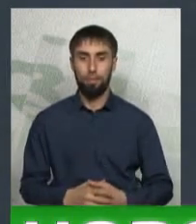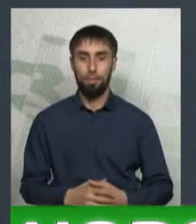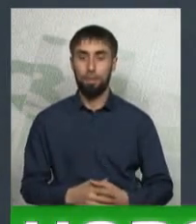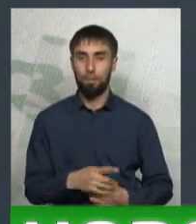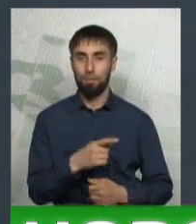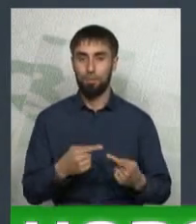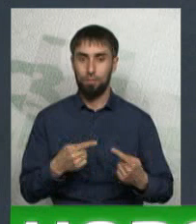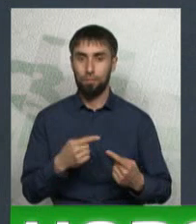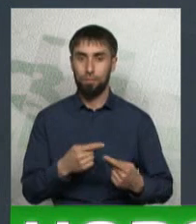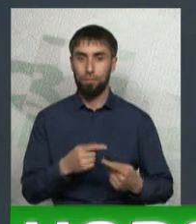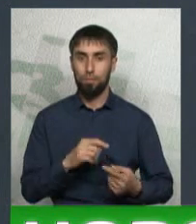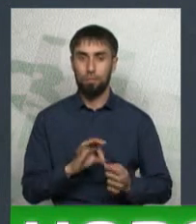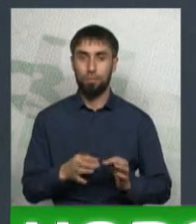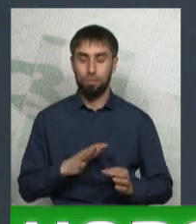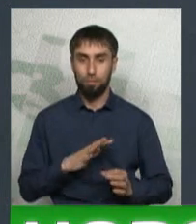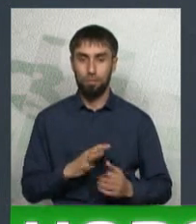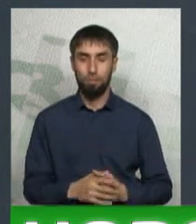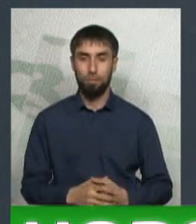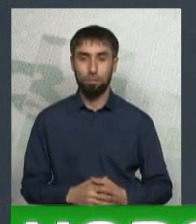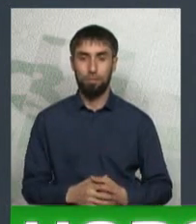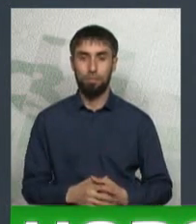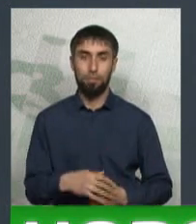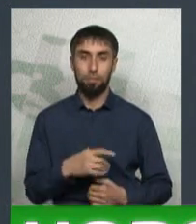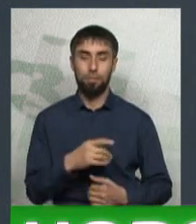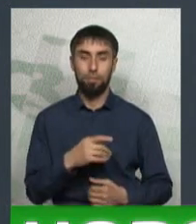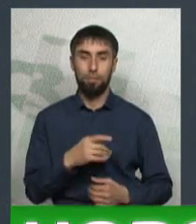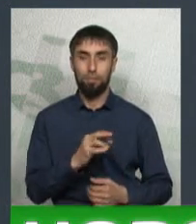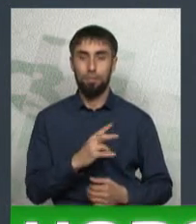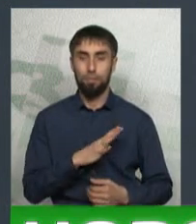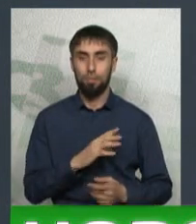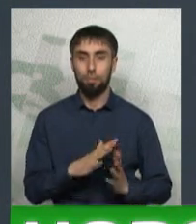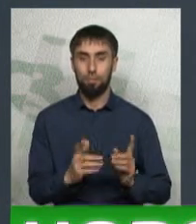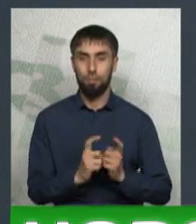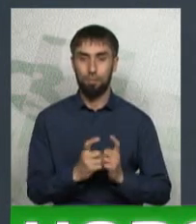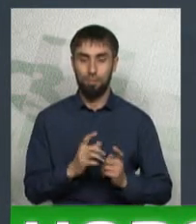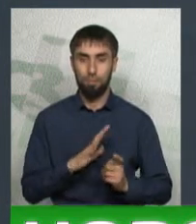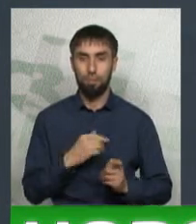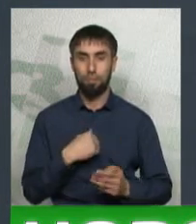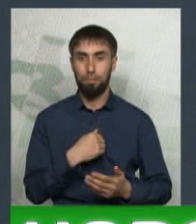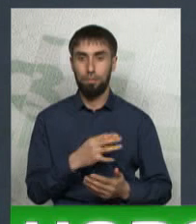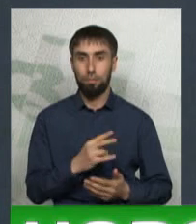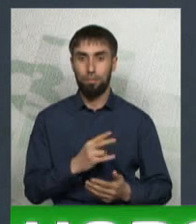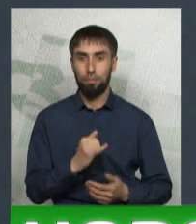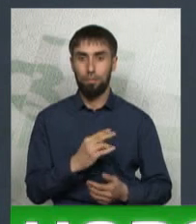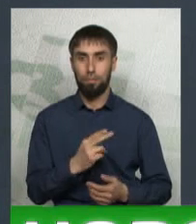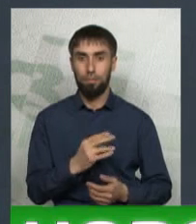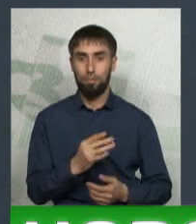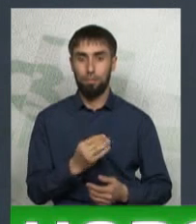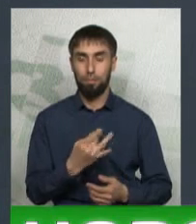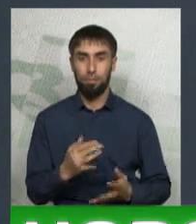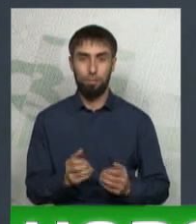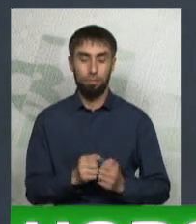Джосеп Янекор играл. Суату Хажирс, так отходите, да. Буквально ходу антисептик, улучшение да, сейчас, я хочу бар, улучшение